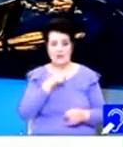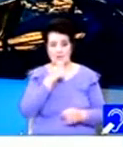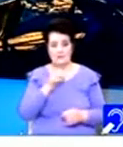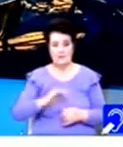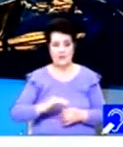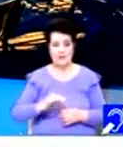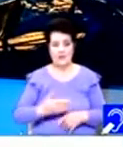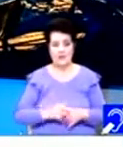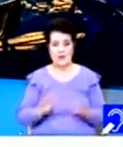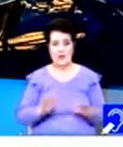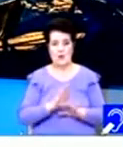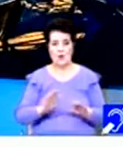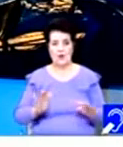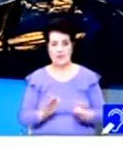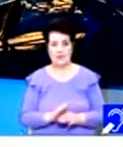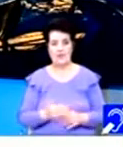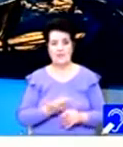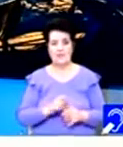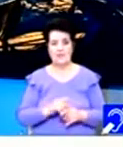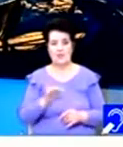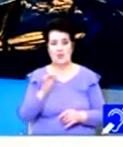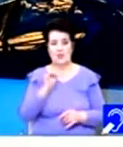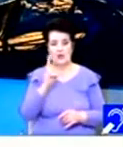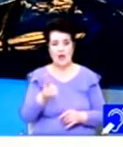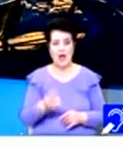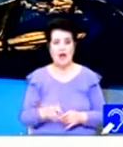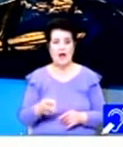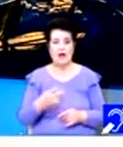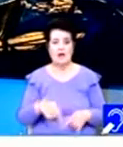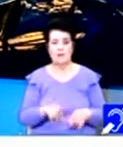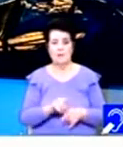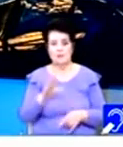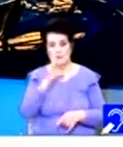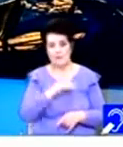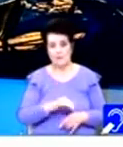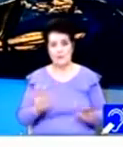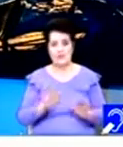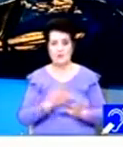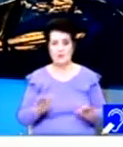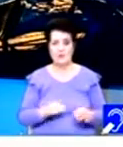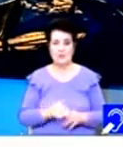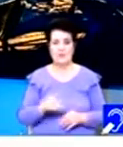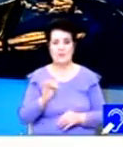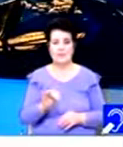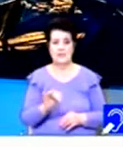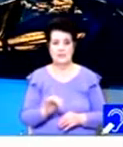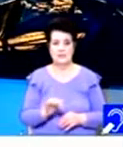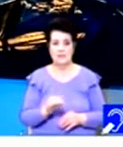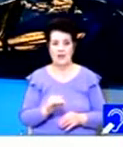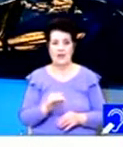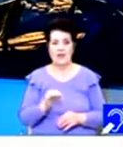au cântat la unison melodii de folk și rock. Au fost acompaniați de muzicieni precum Mircea Vintilă sau Alin